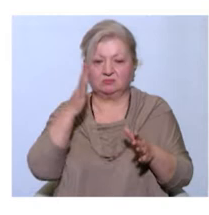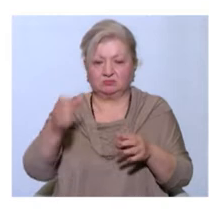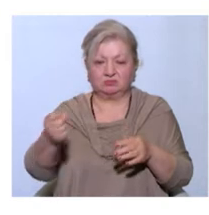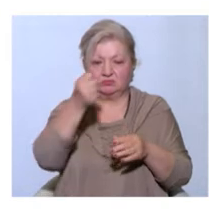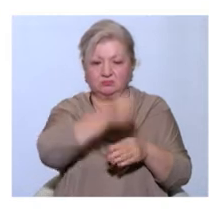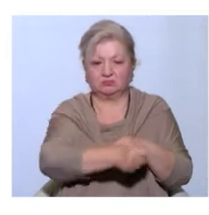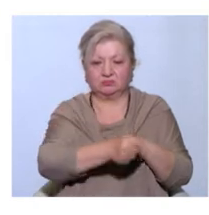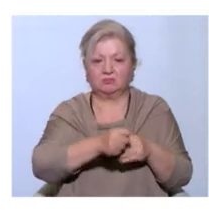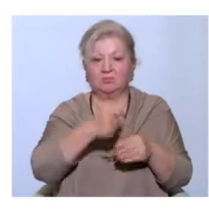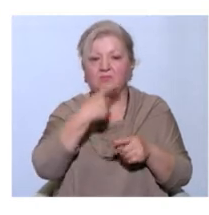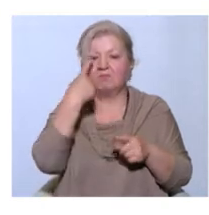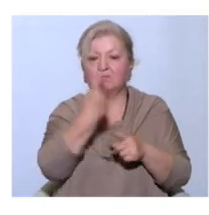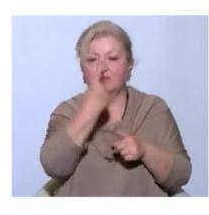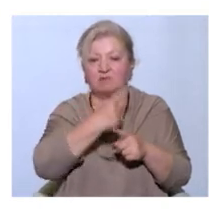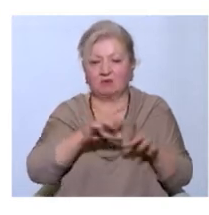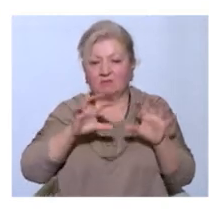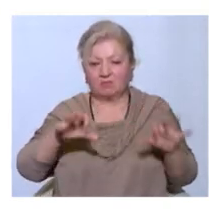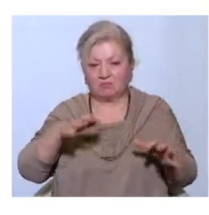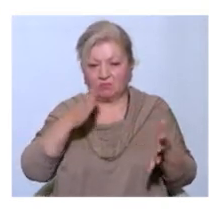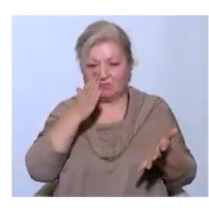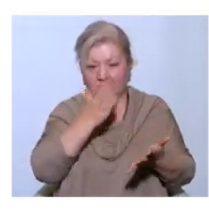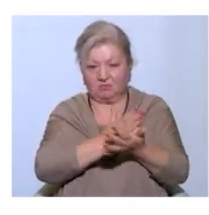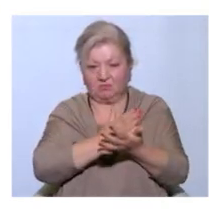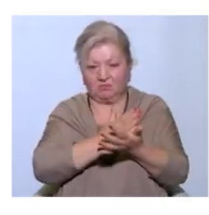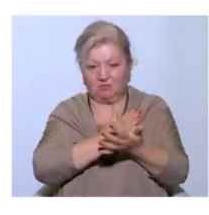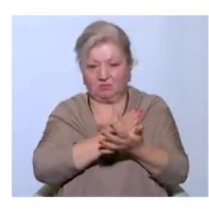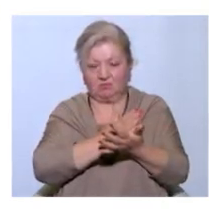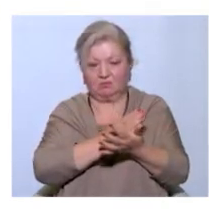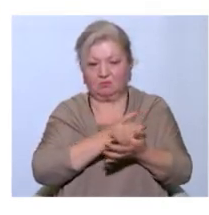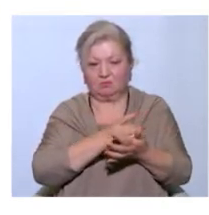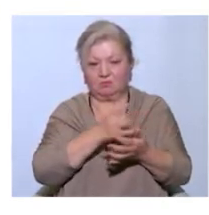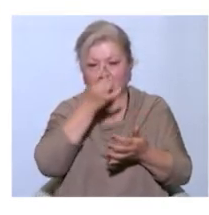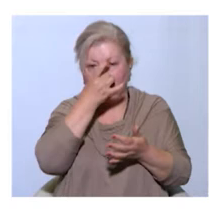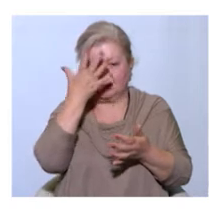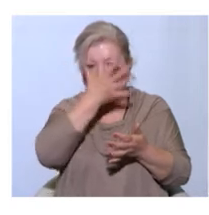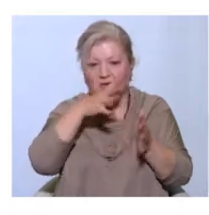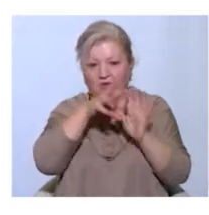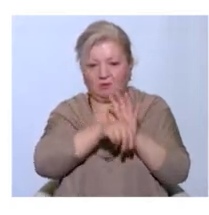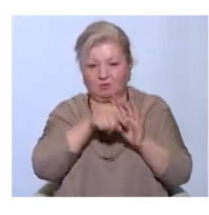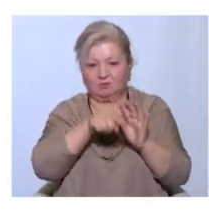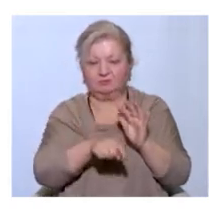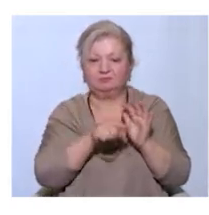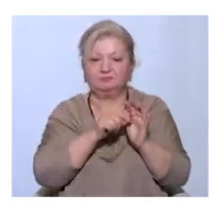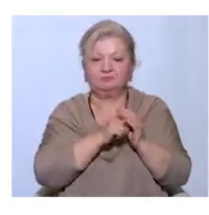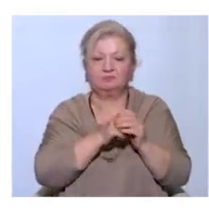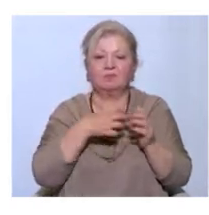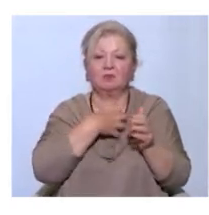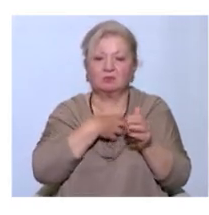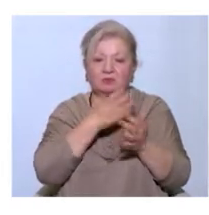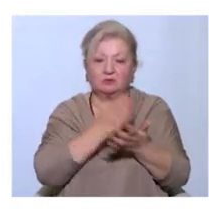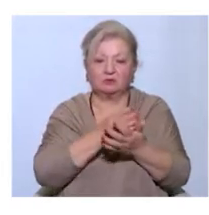სამხრეთ აფრიკის რესპუბლიკის თავისთავად სეგრეგაციის და ყველანაირი რასობრივი ნიშნის და დისკრიმინაციის გარეშე.